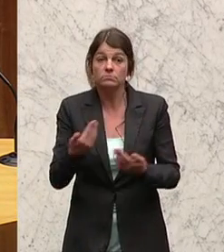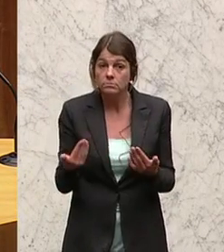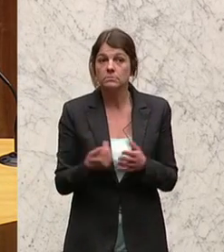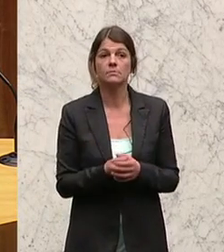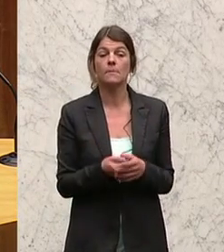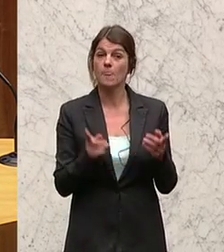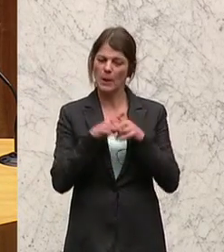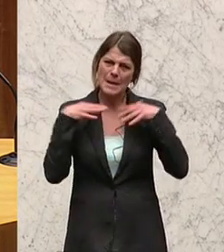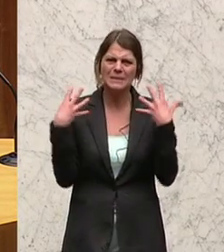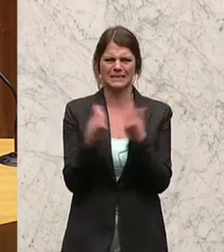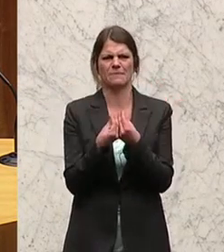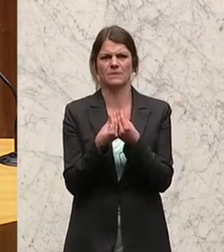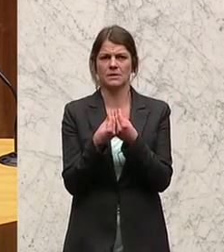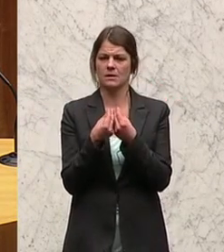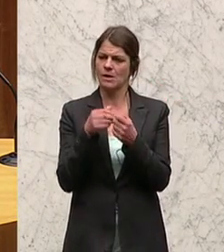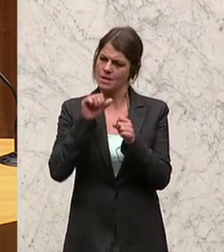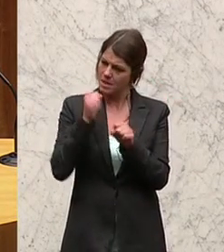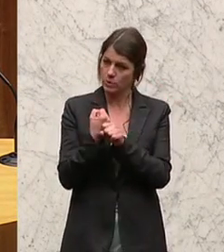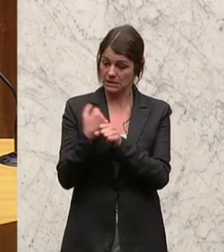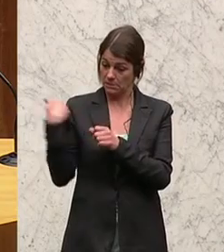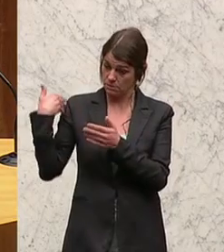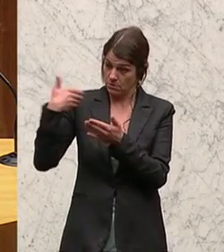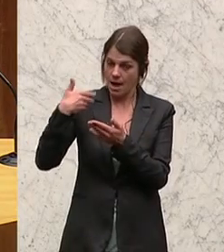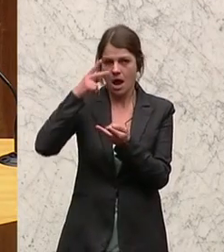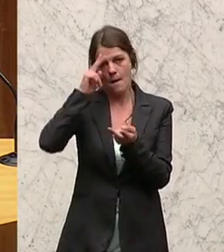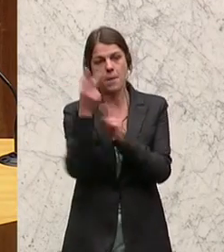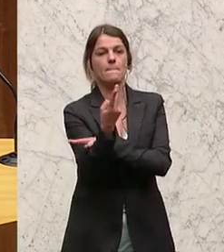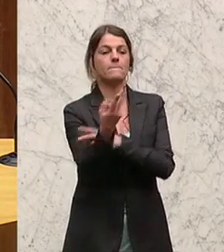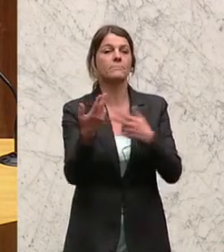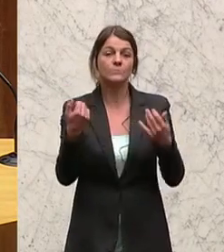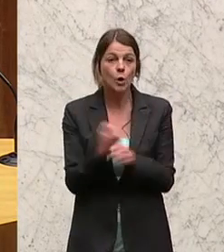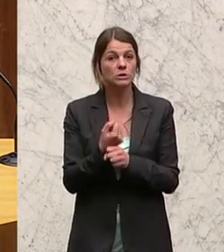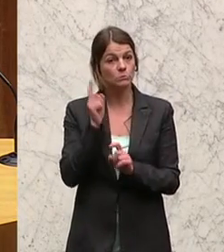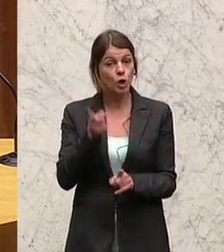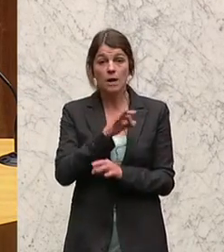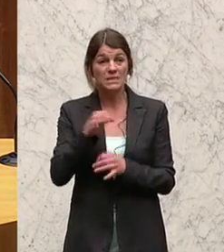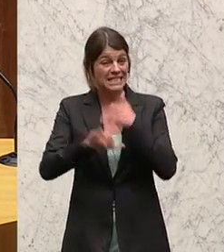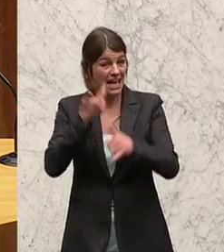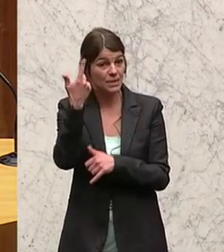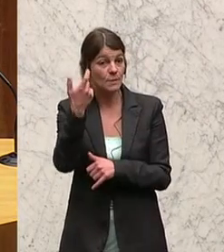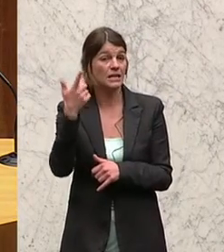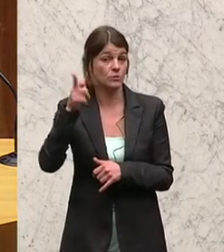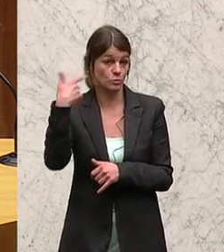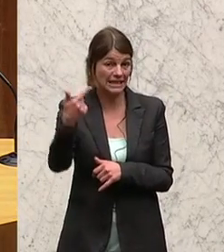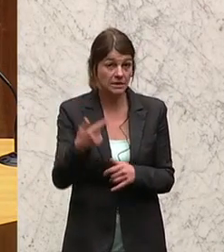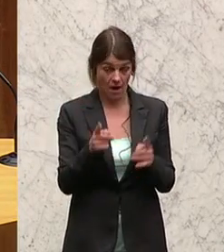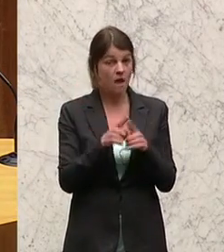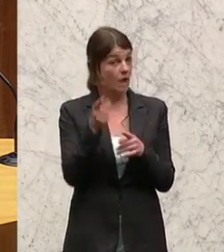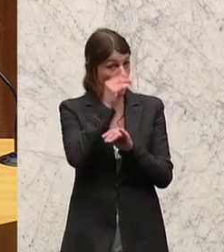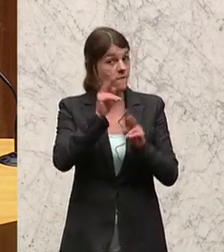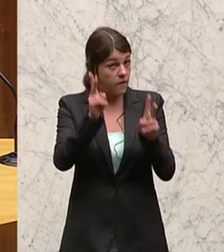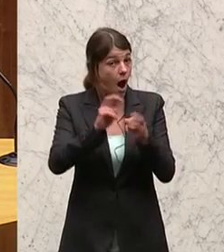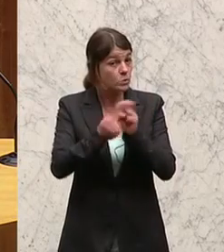Und insgesamt, trotz dieser Trendwende, die es jetzt gibt, soll bis 2020, sofern diese Ankündigungen